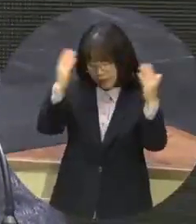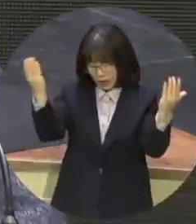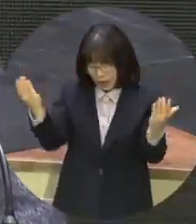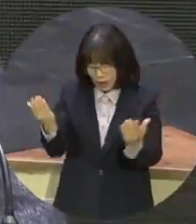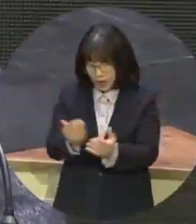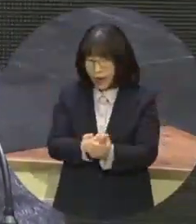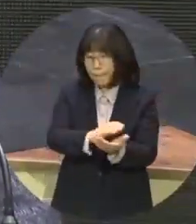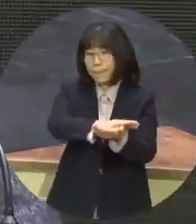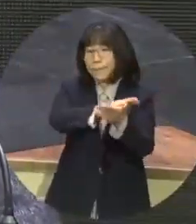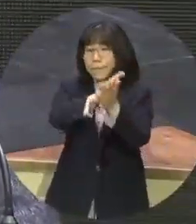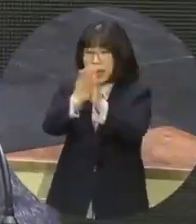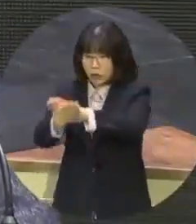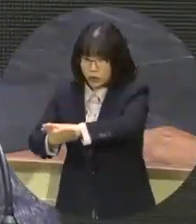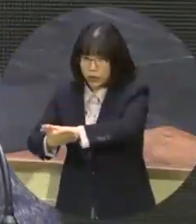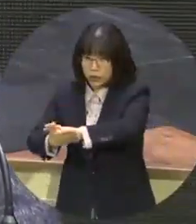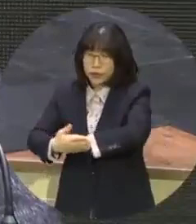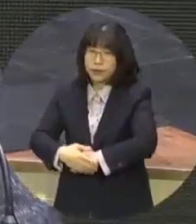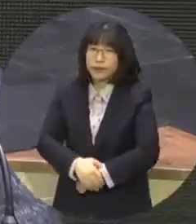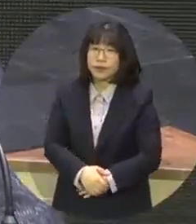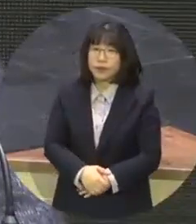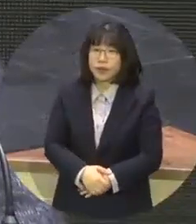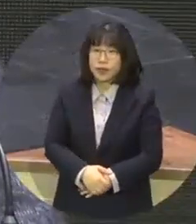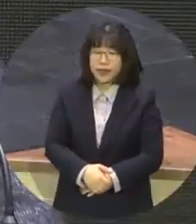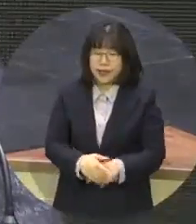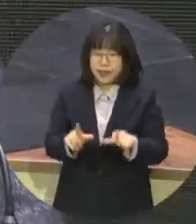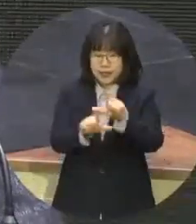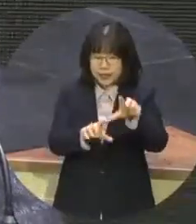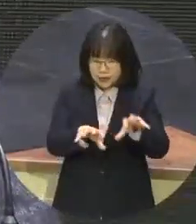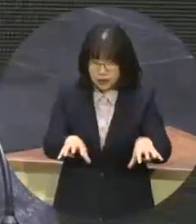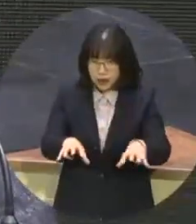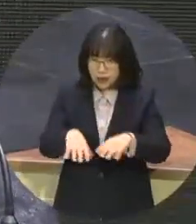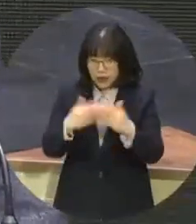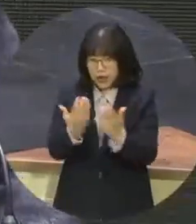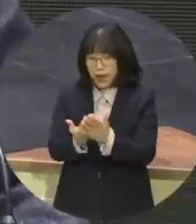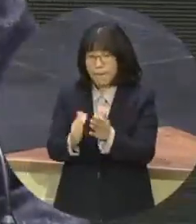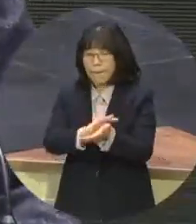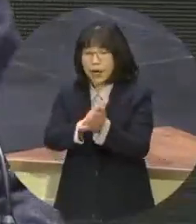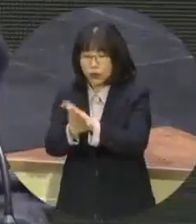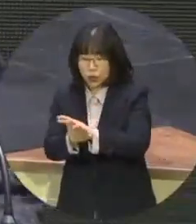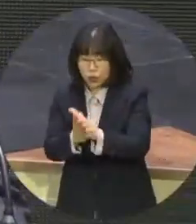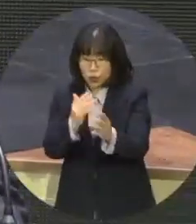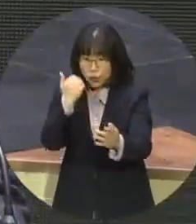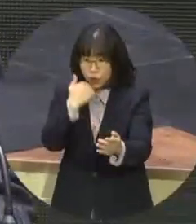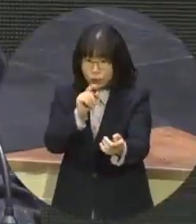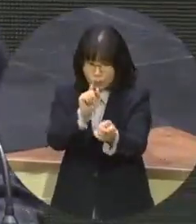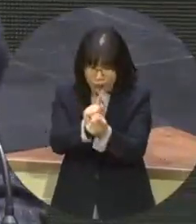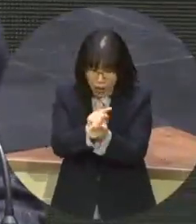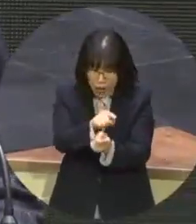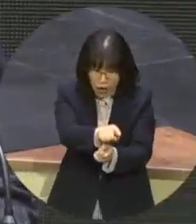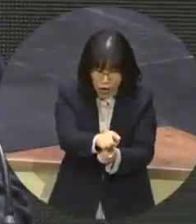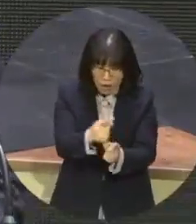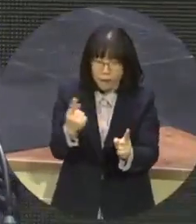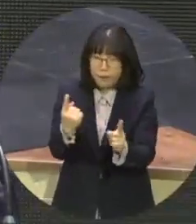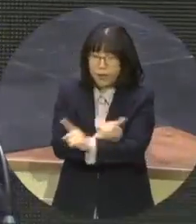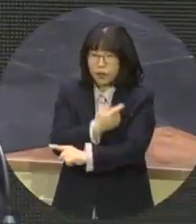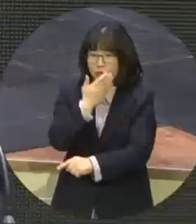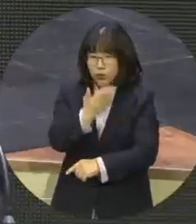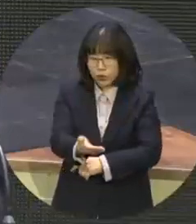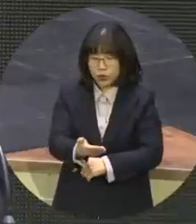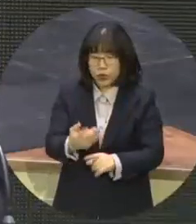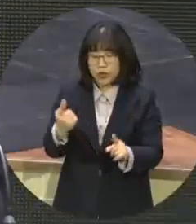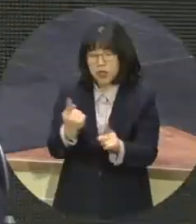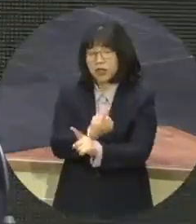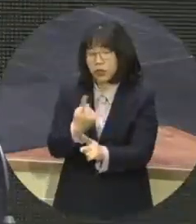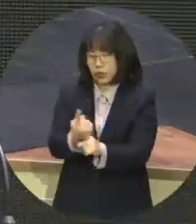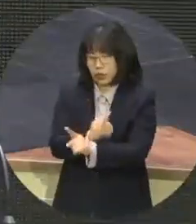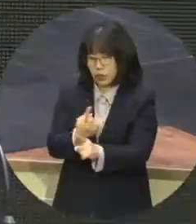여러분이. 여러분 현장을 바꿔버려. 직장을 바꾸고 지역을 바꾸는, 만난 사람을 바꿔버리는 그런 치유와